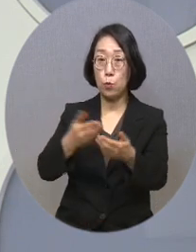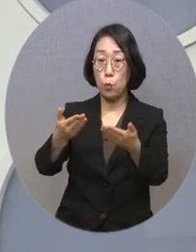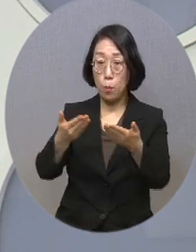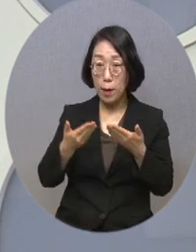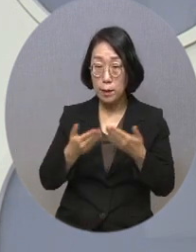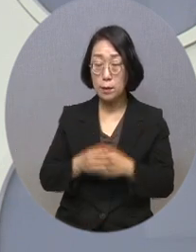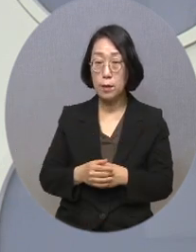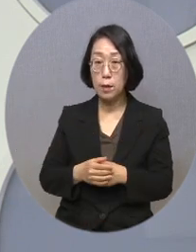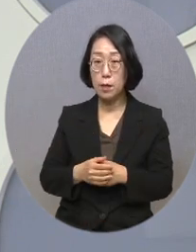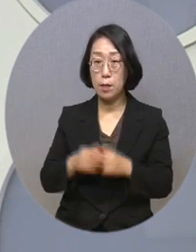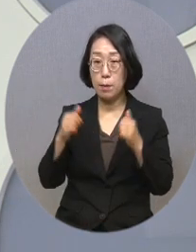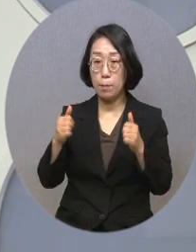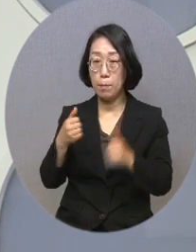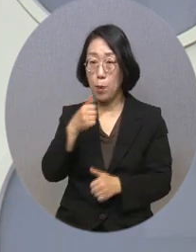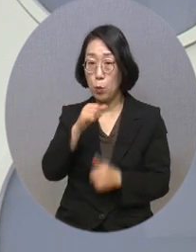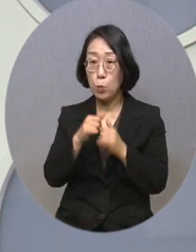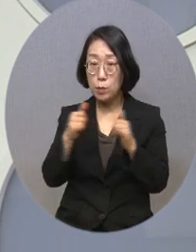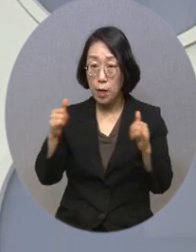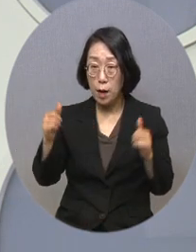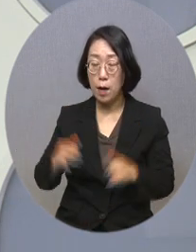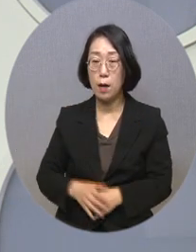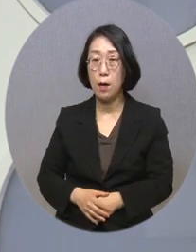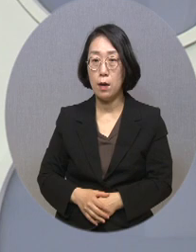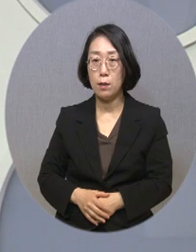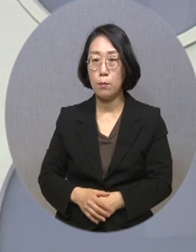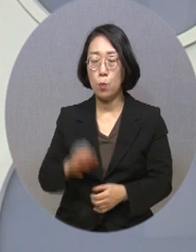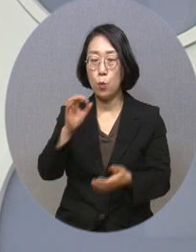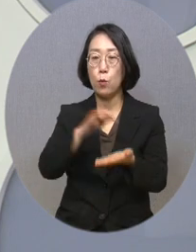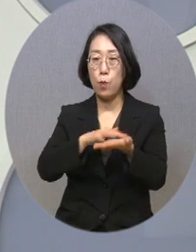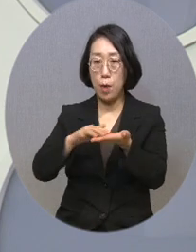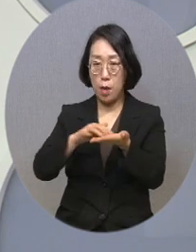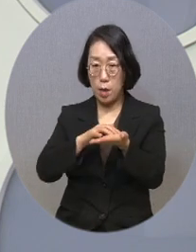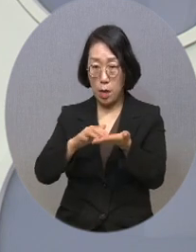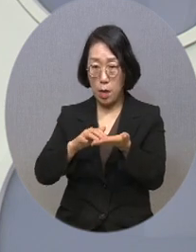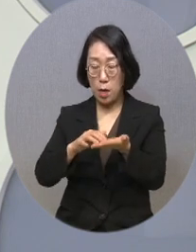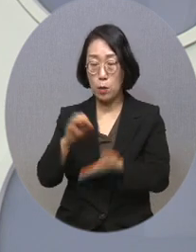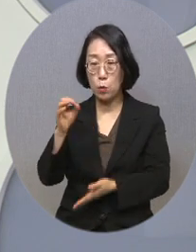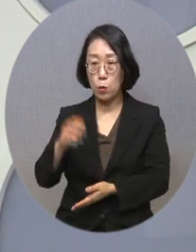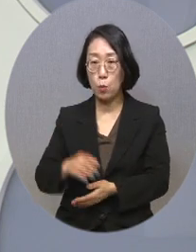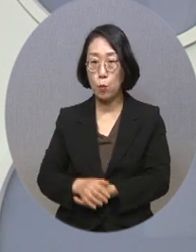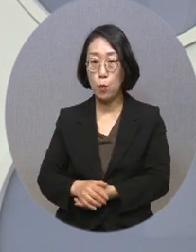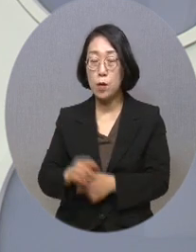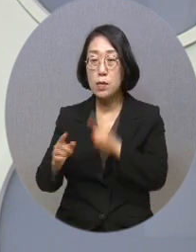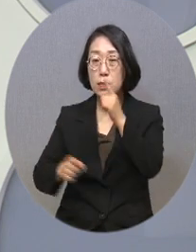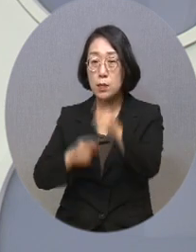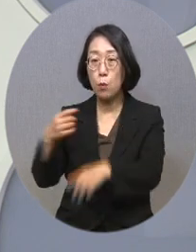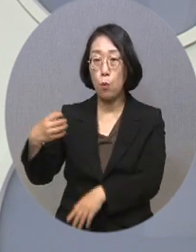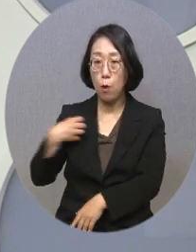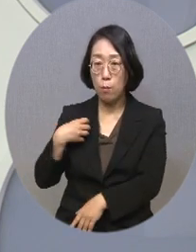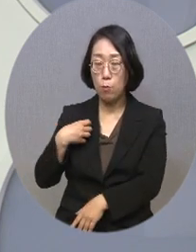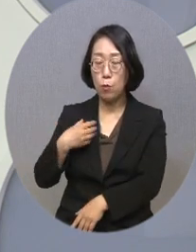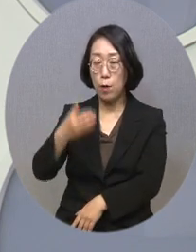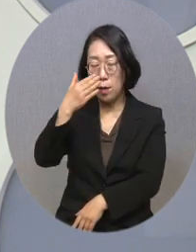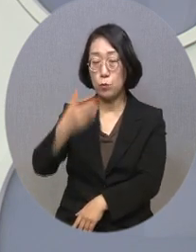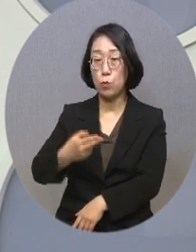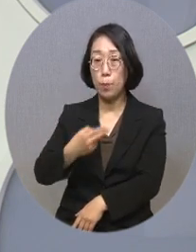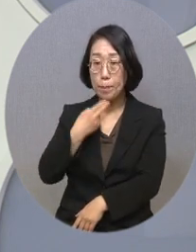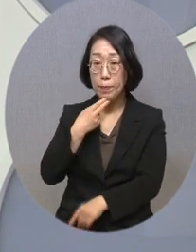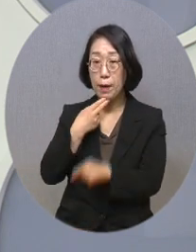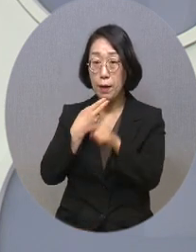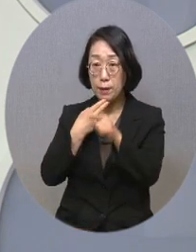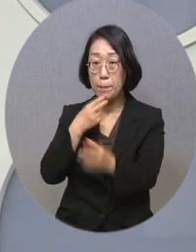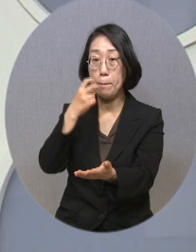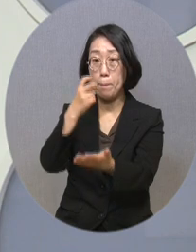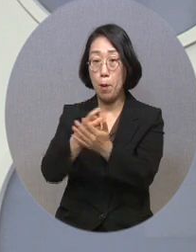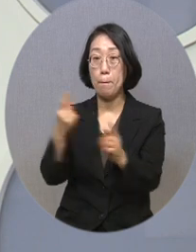변호사에게 순수회계 업무인 회계장부 작성과 성실 신고 업무를 할 수 없도록 허용할 수 없다고 하는